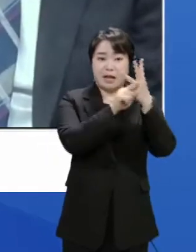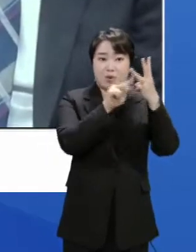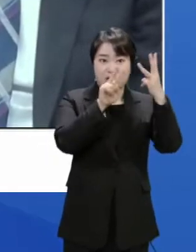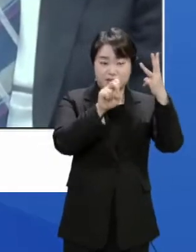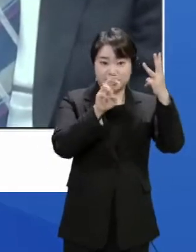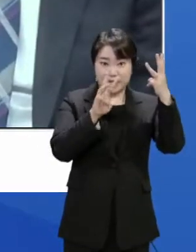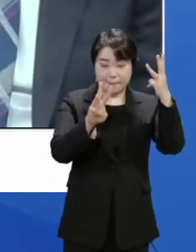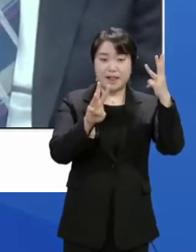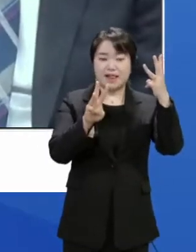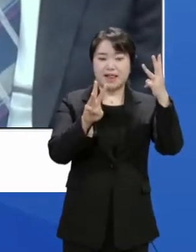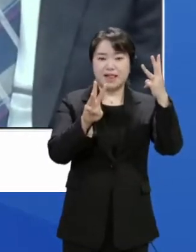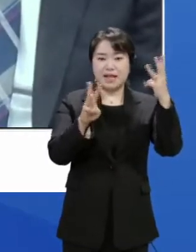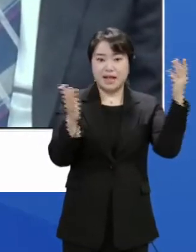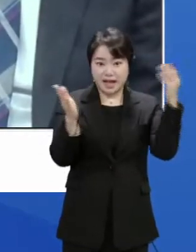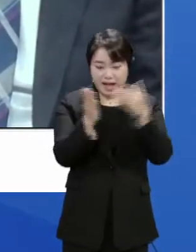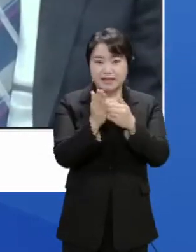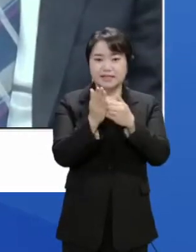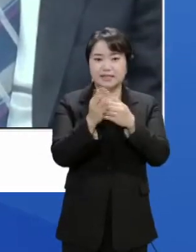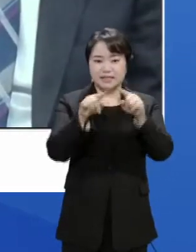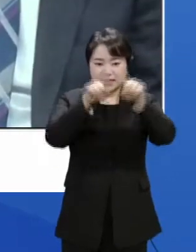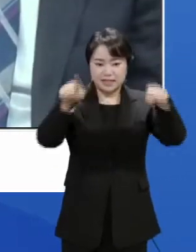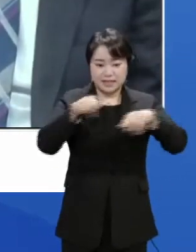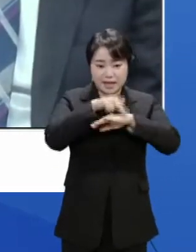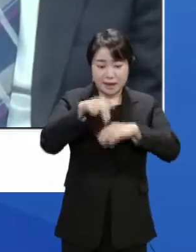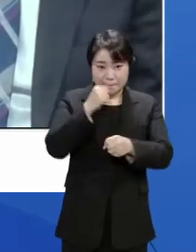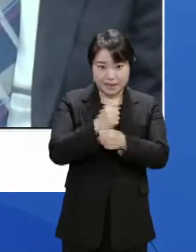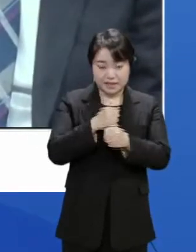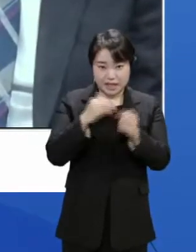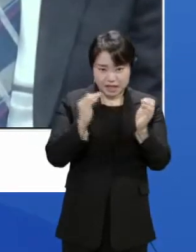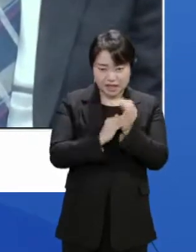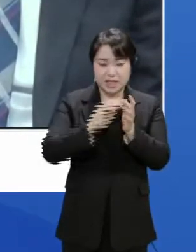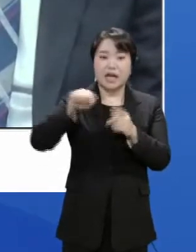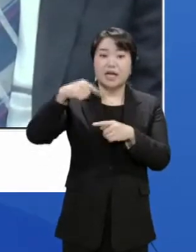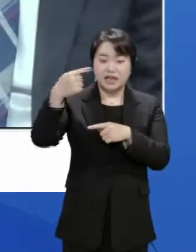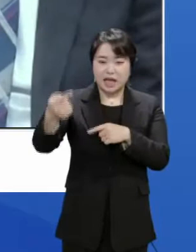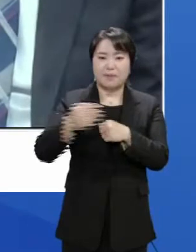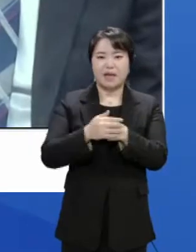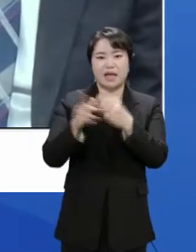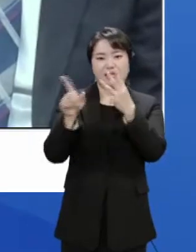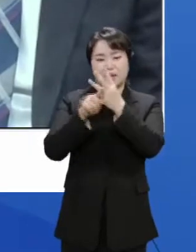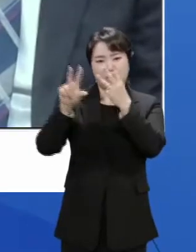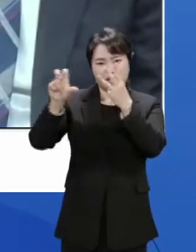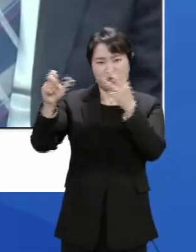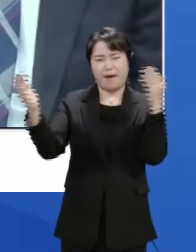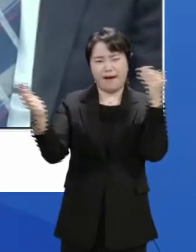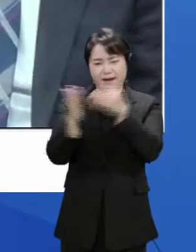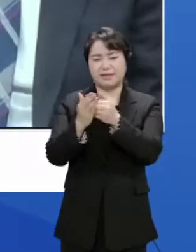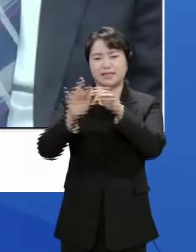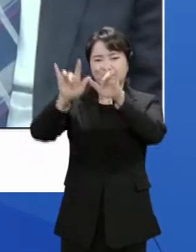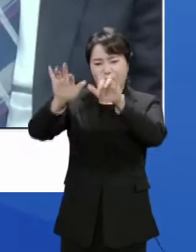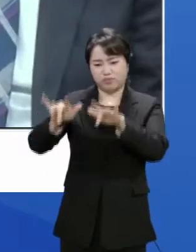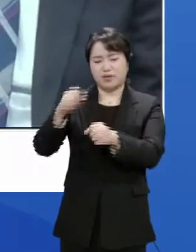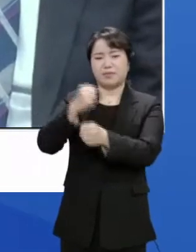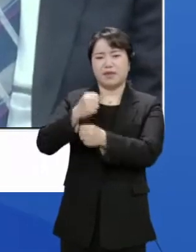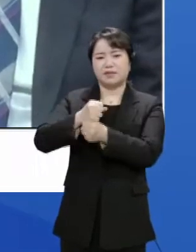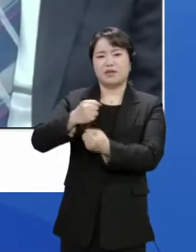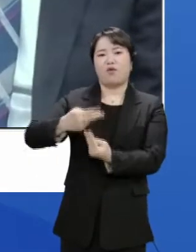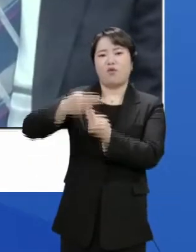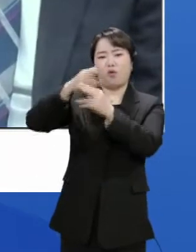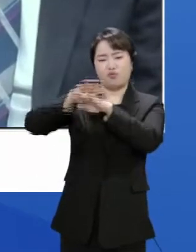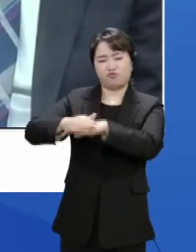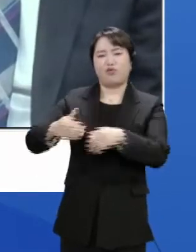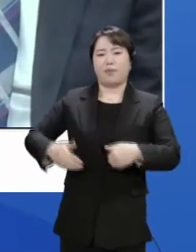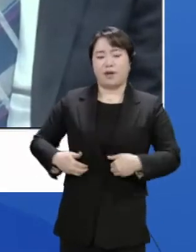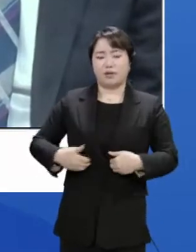23일까지 동의서를 징구하고 3월 25일까지는 또 이렇게 전산으로 입력을 해야 되기 때문에 앞으로 한 일주일